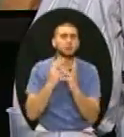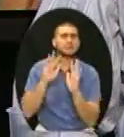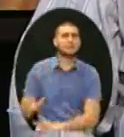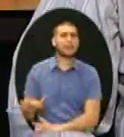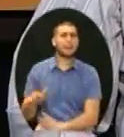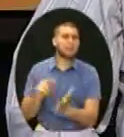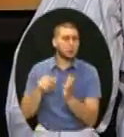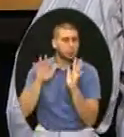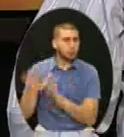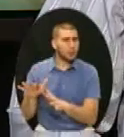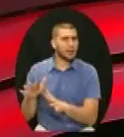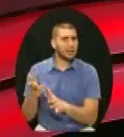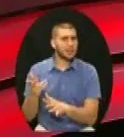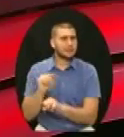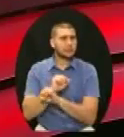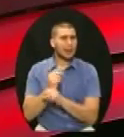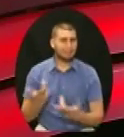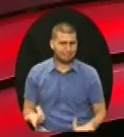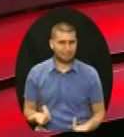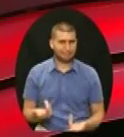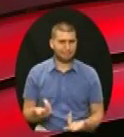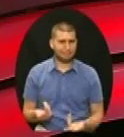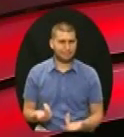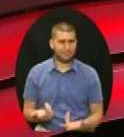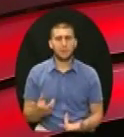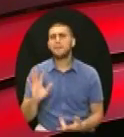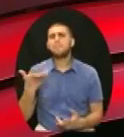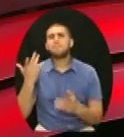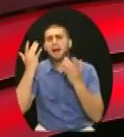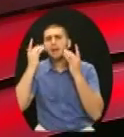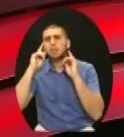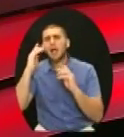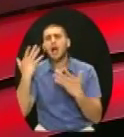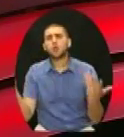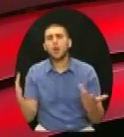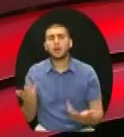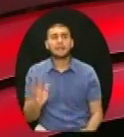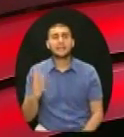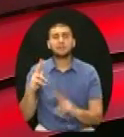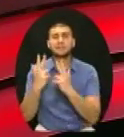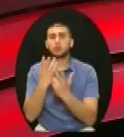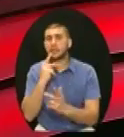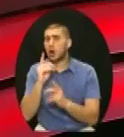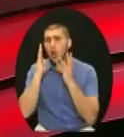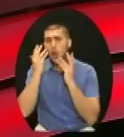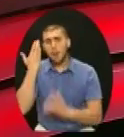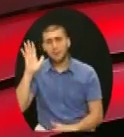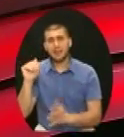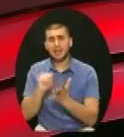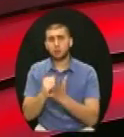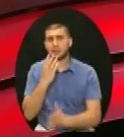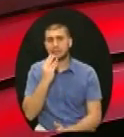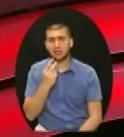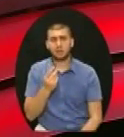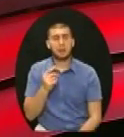כי הוא שונא את הסוהרים. אז מה הדאגה הגדולה? אם הציבור הישראלי לא מאמין לעיתונות הישראלית ולא אוהב אותה.